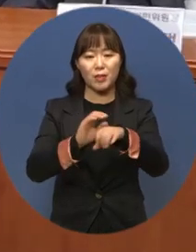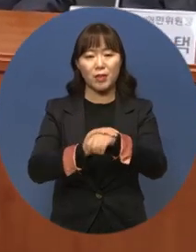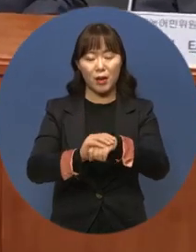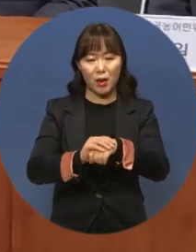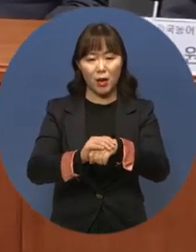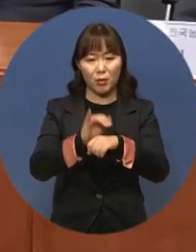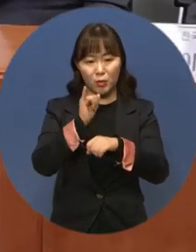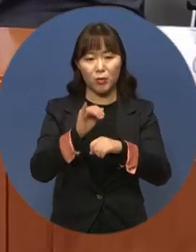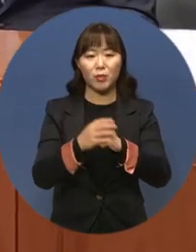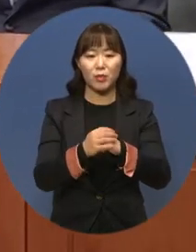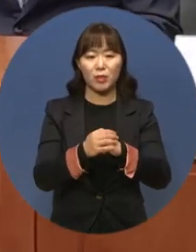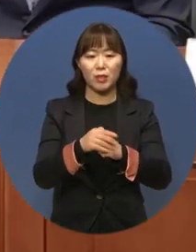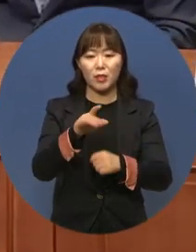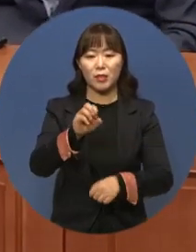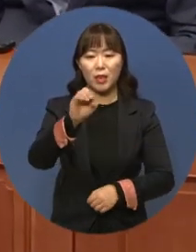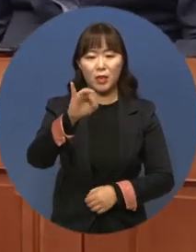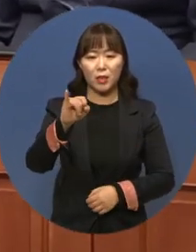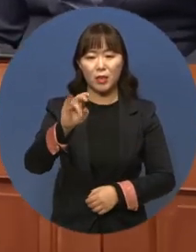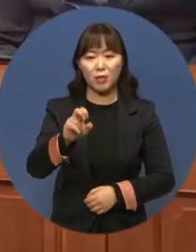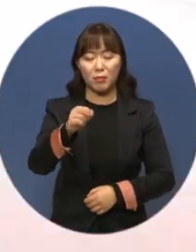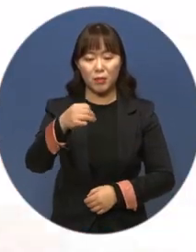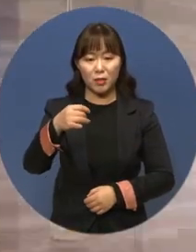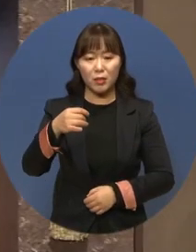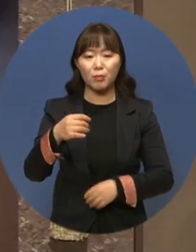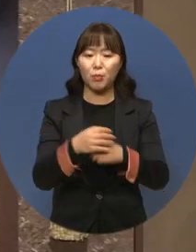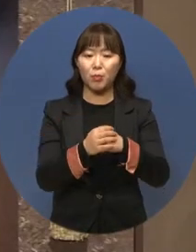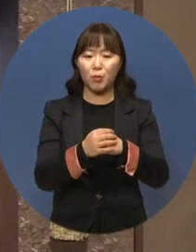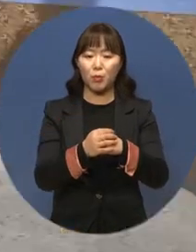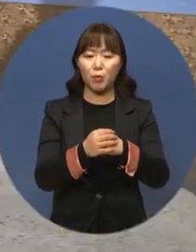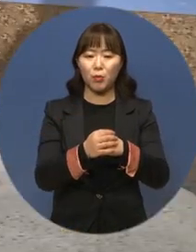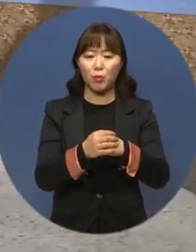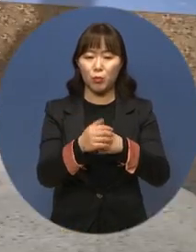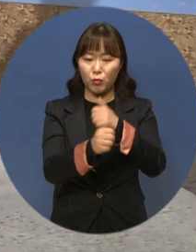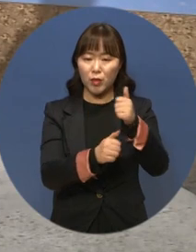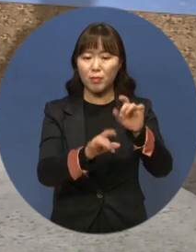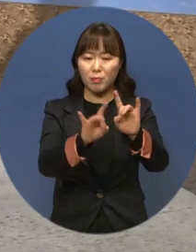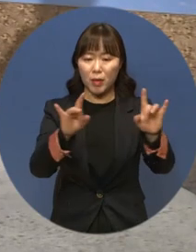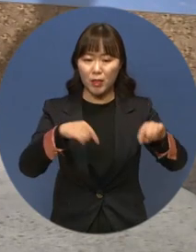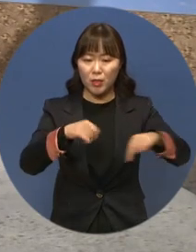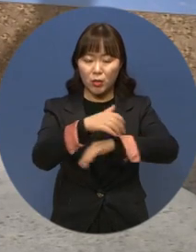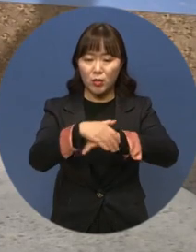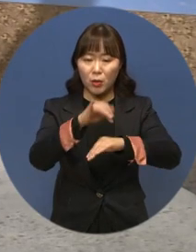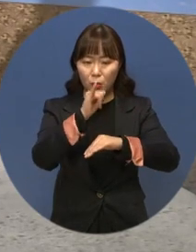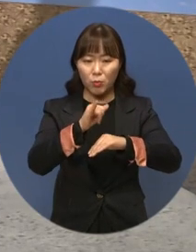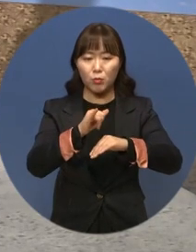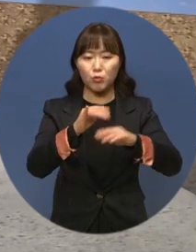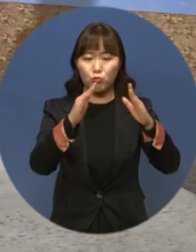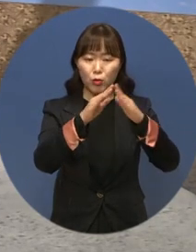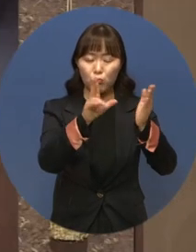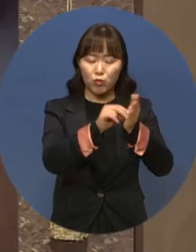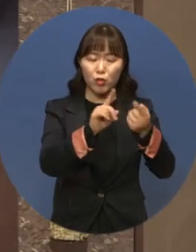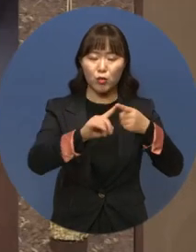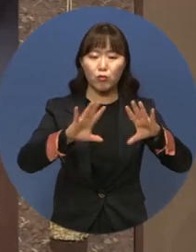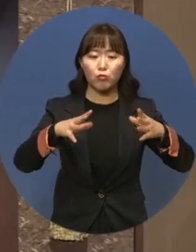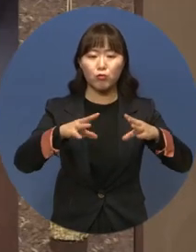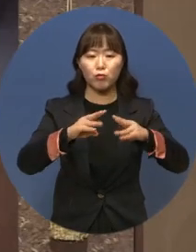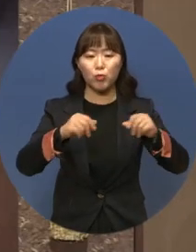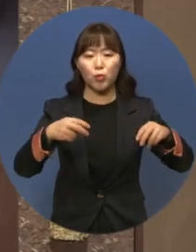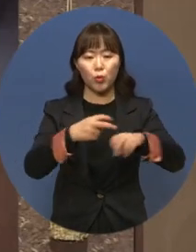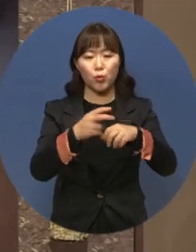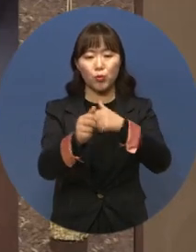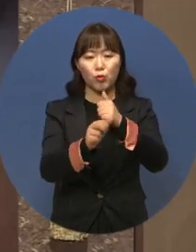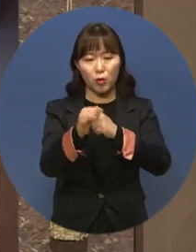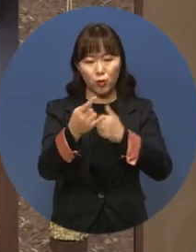그 상임위별로 아까 그 정책적 부분들 있지 않습니까? 예. 주택 문제는 국토교통위하고도 이해해야 되고 국토교통위